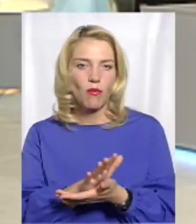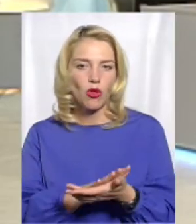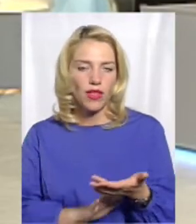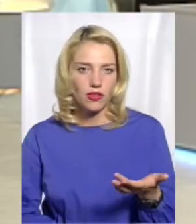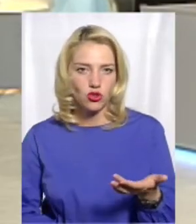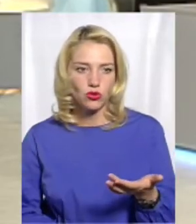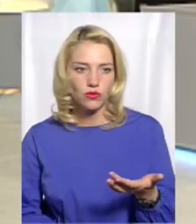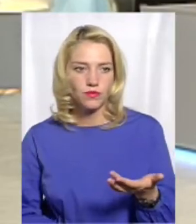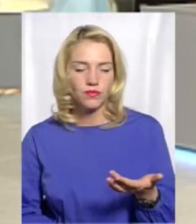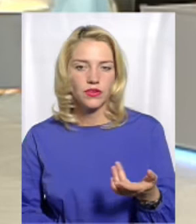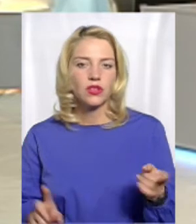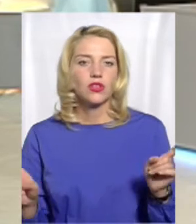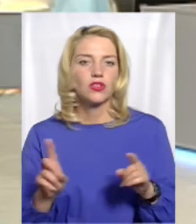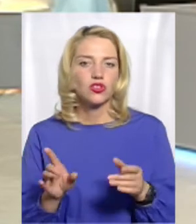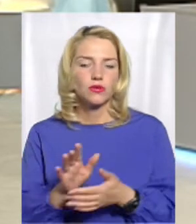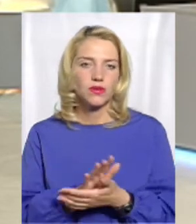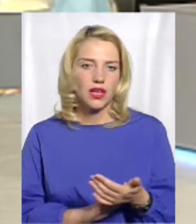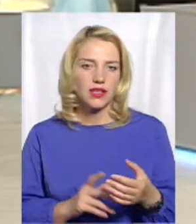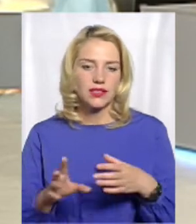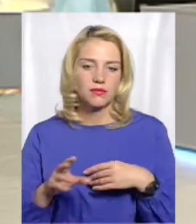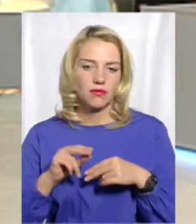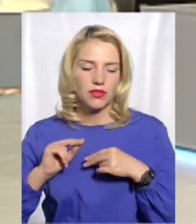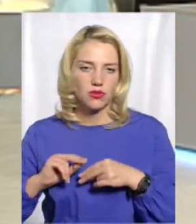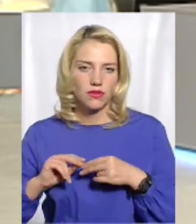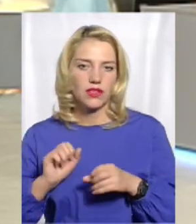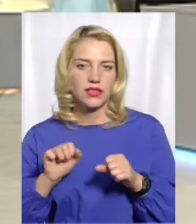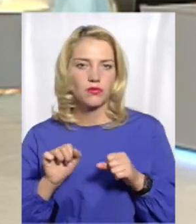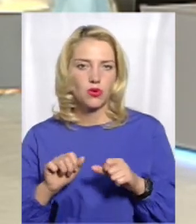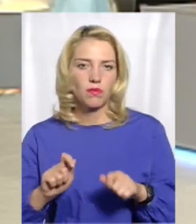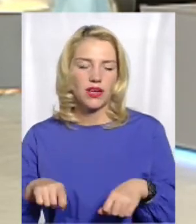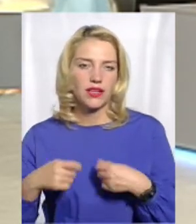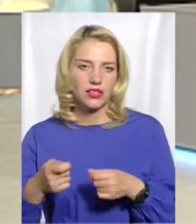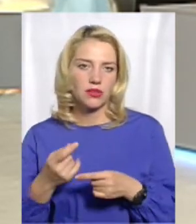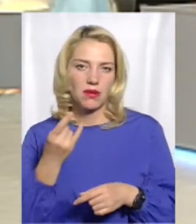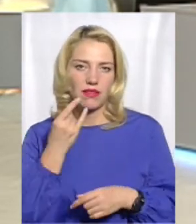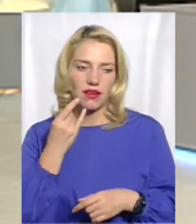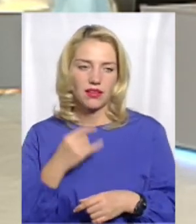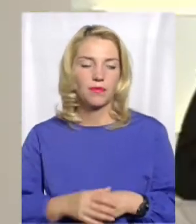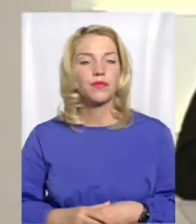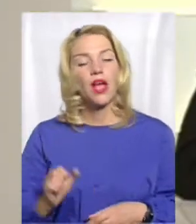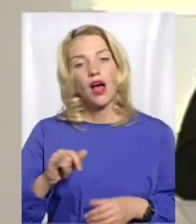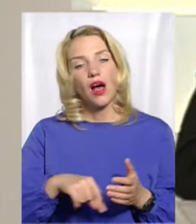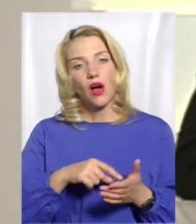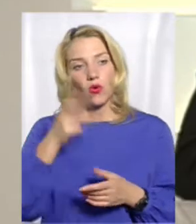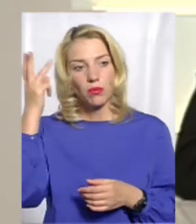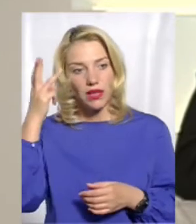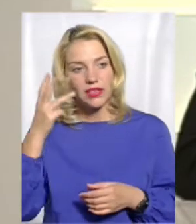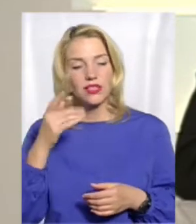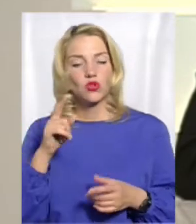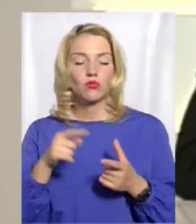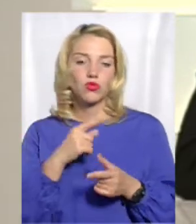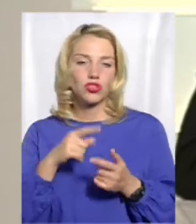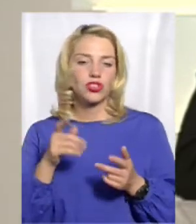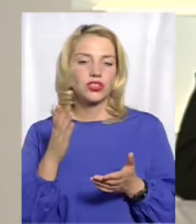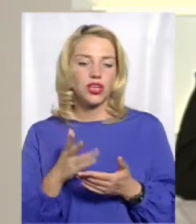подальшою, щоб далі з ними співпрацювати і можливістю передачі навіть батарейок їм. А у Хмельницькому чи Хмельницькій області є